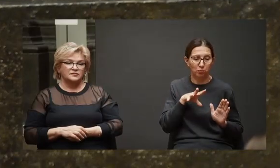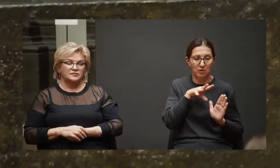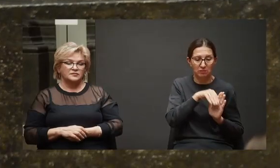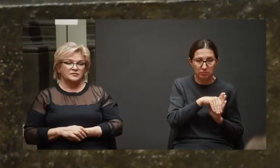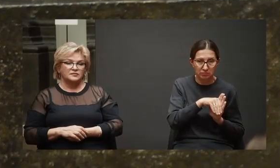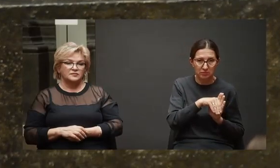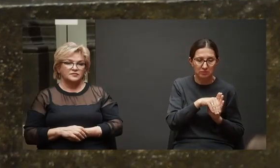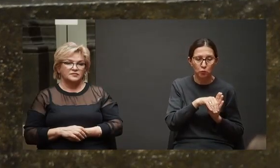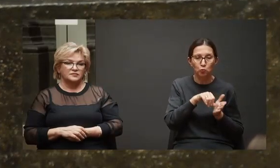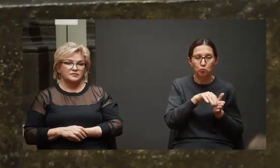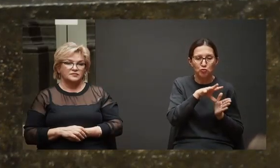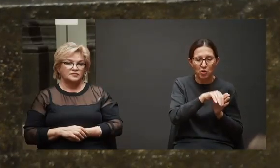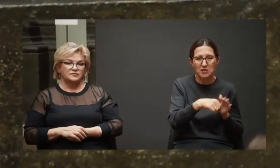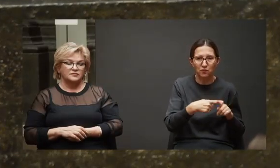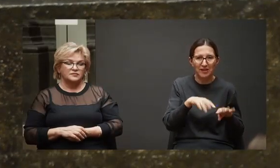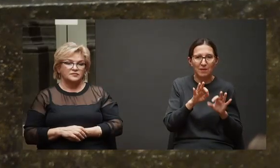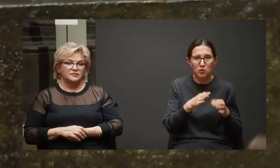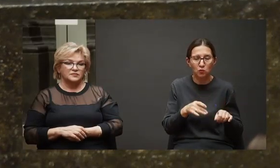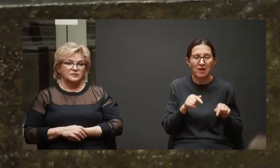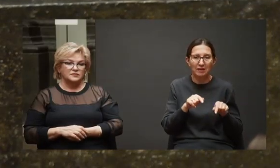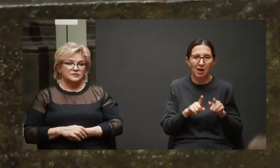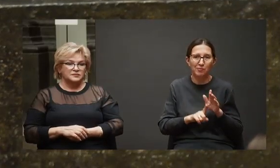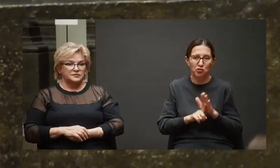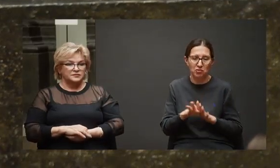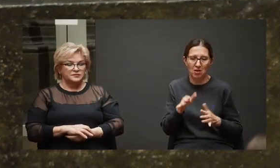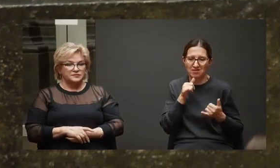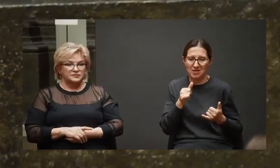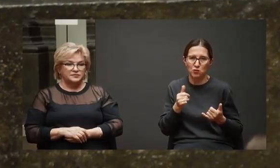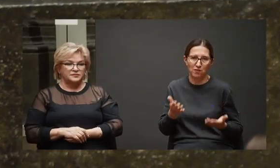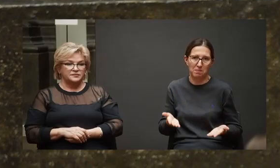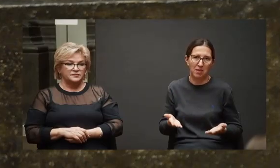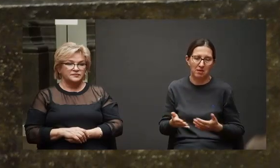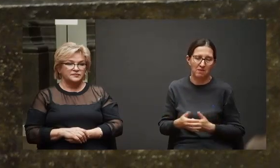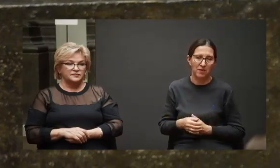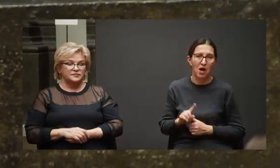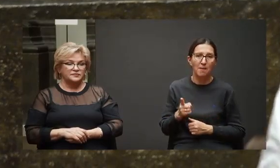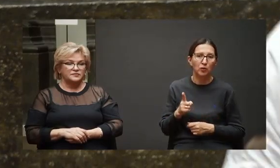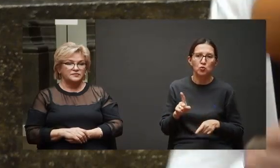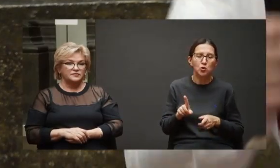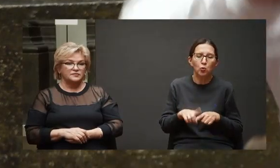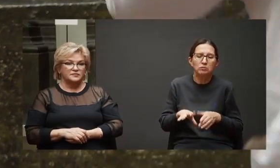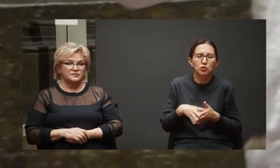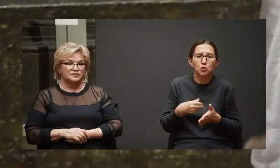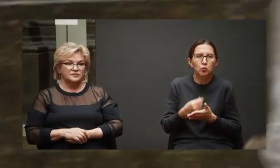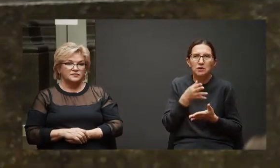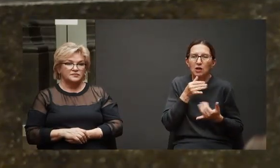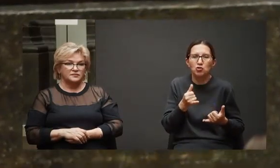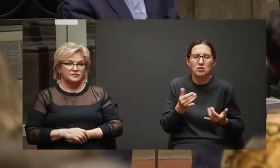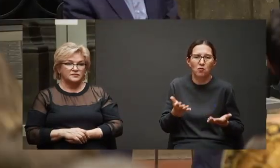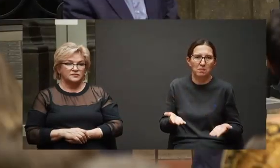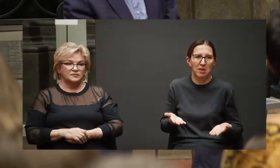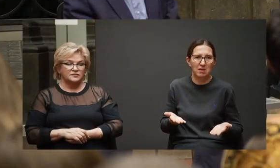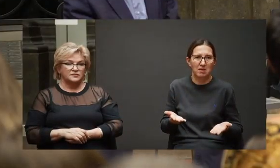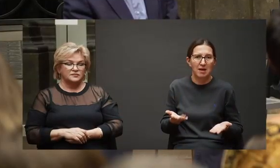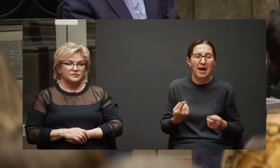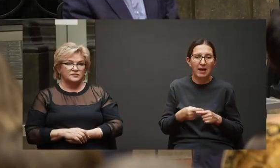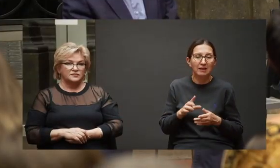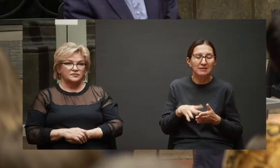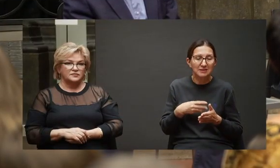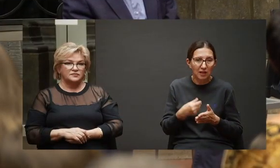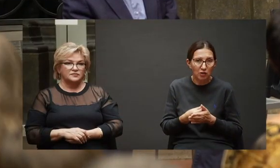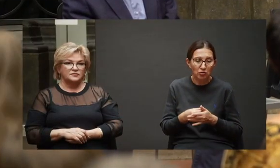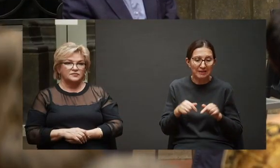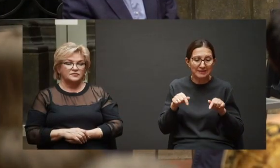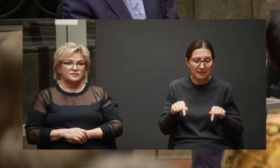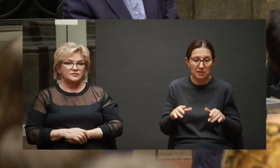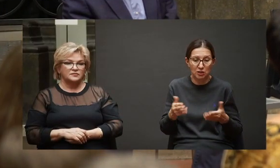искусству, там начинается современное. Потому что что значит современное? Это значит